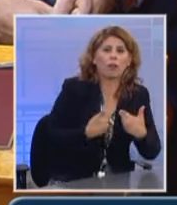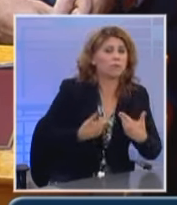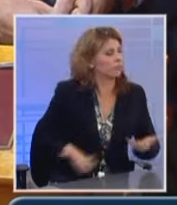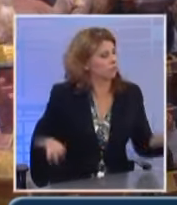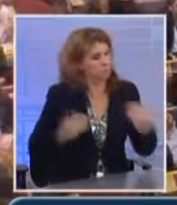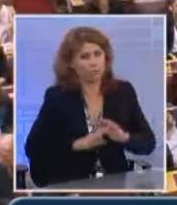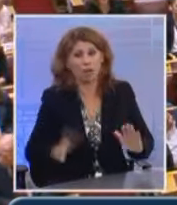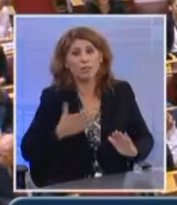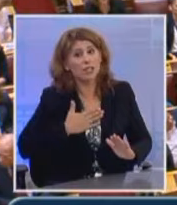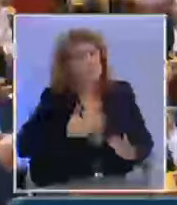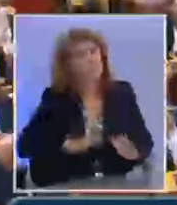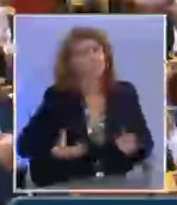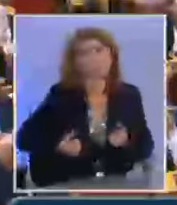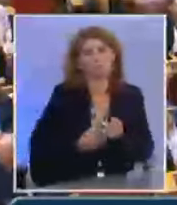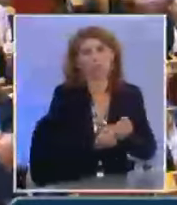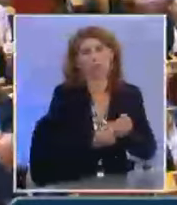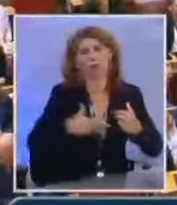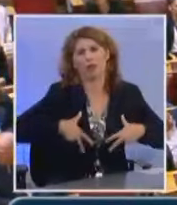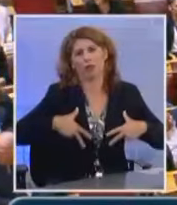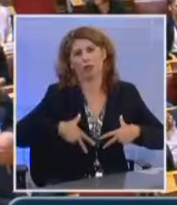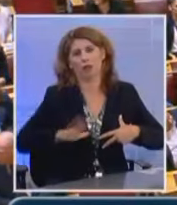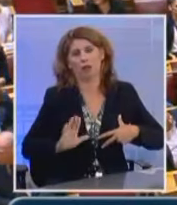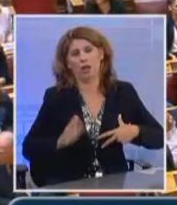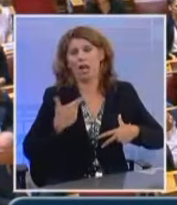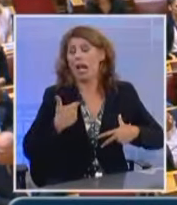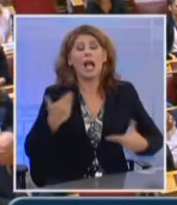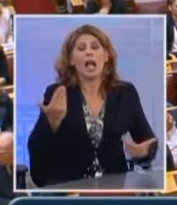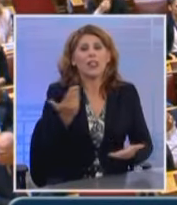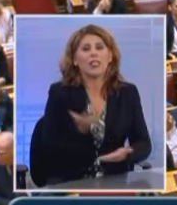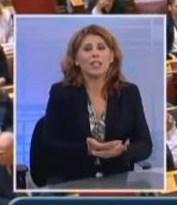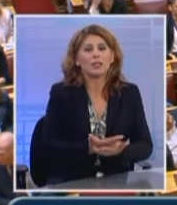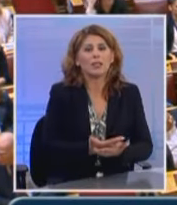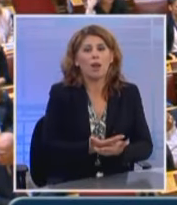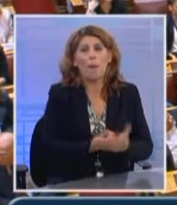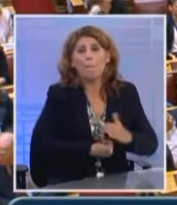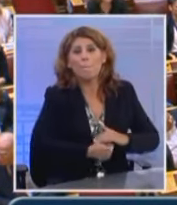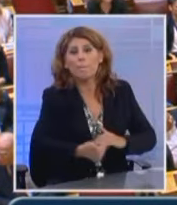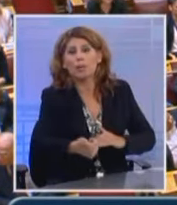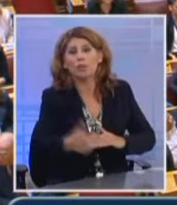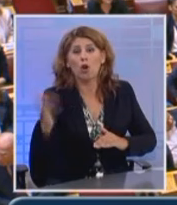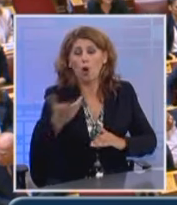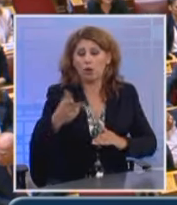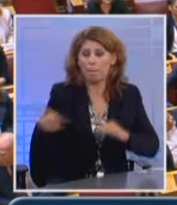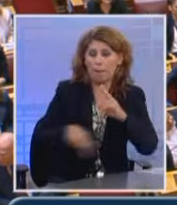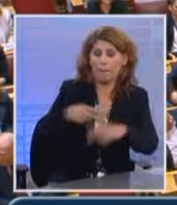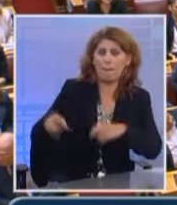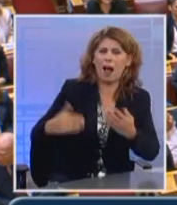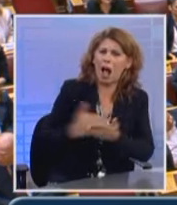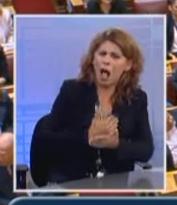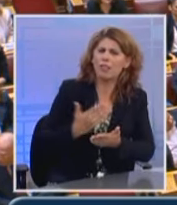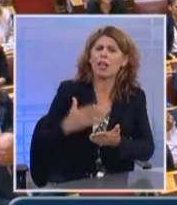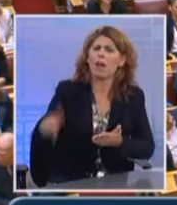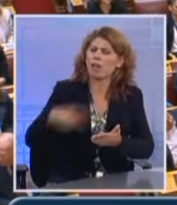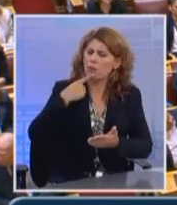Εμείς θέλουμε στήριξη από την πολιτεία. Δεν ζητάω να επιστραφούν πίσω αυτά που μας έχουν πάρει άδικα με αυτά